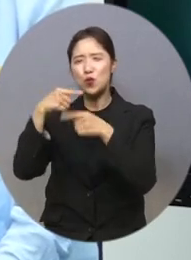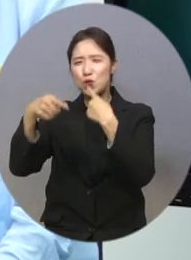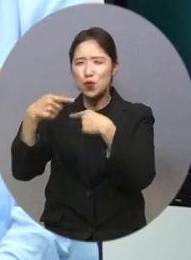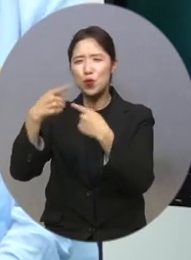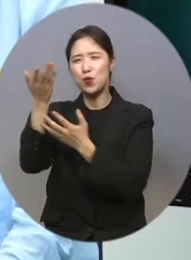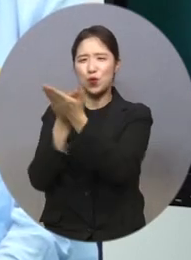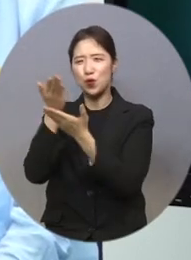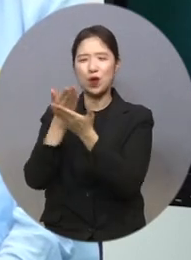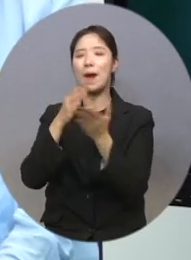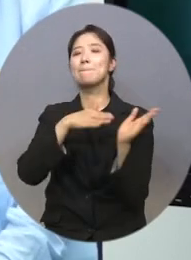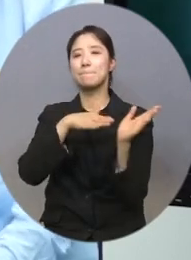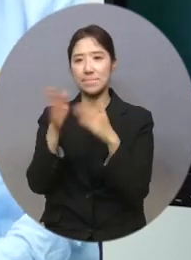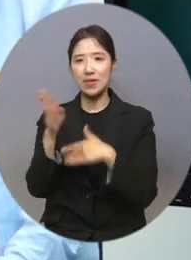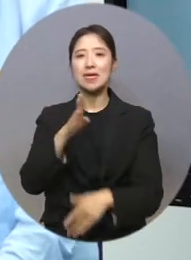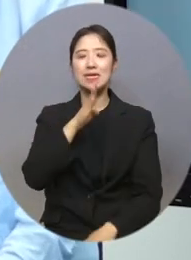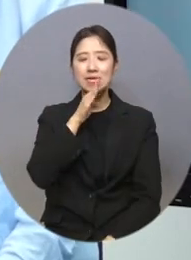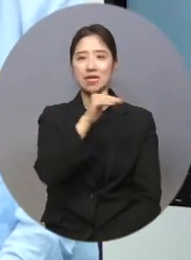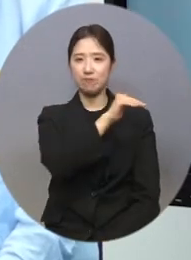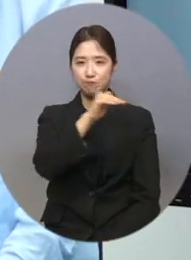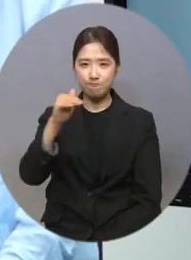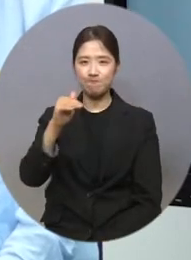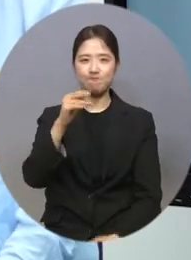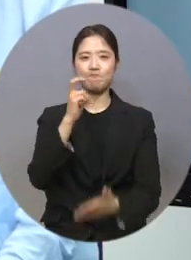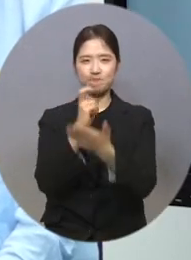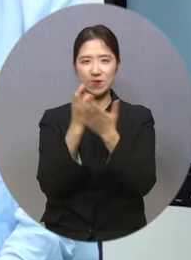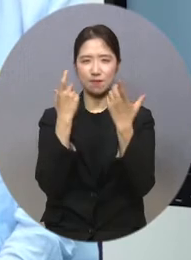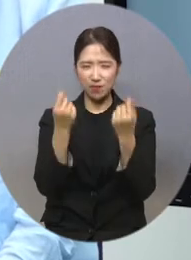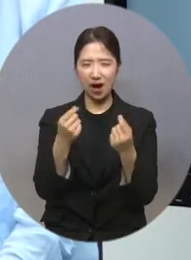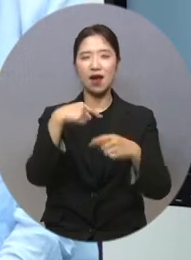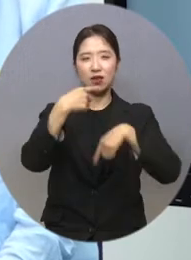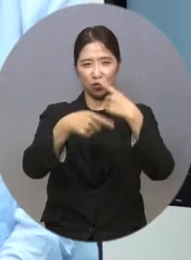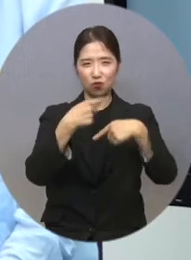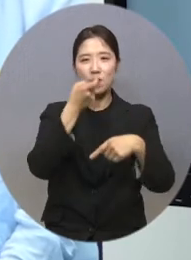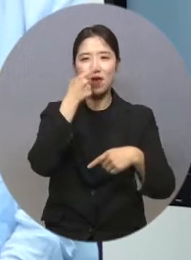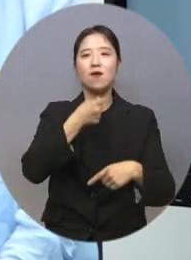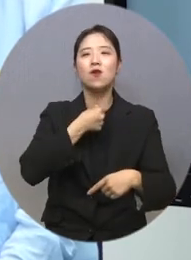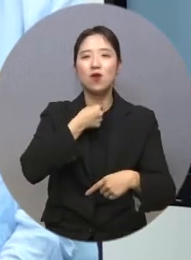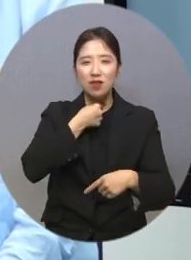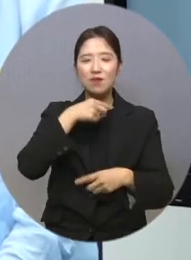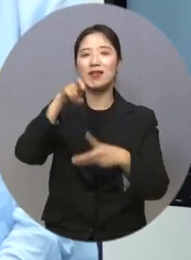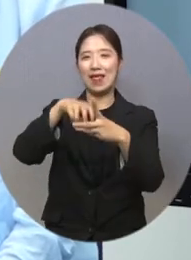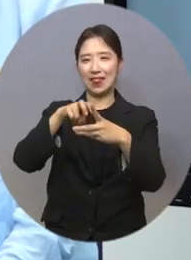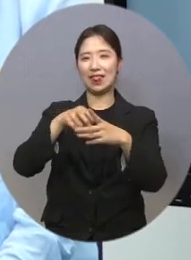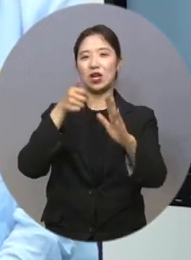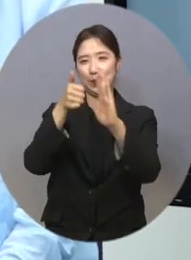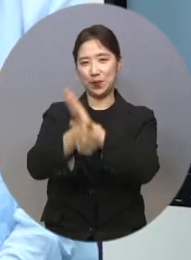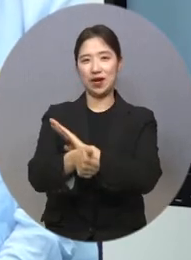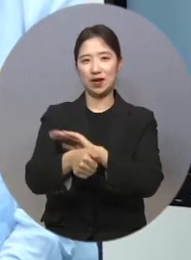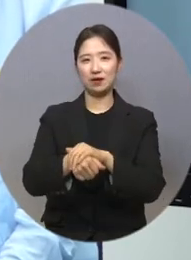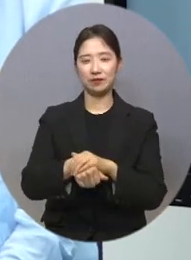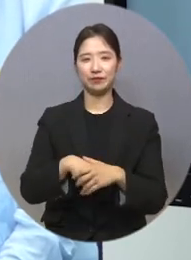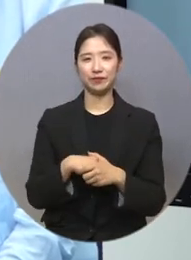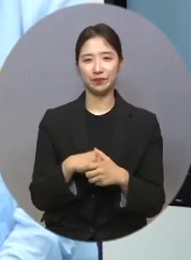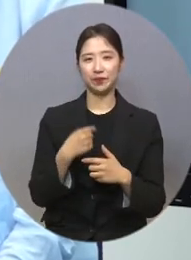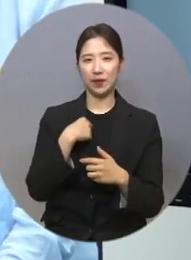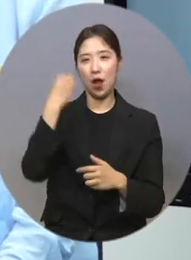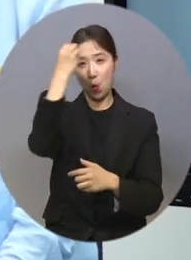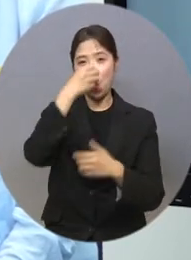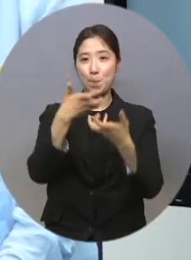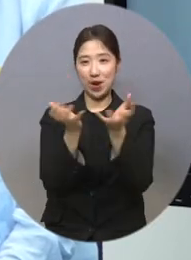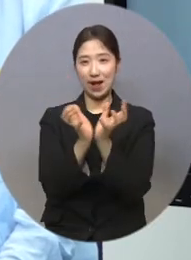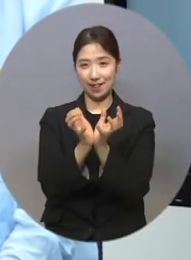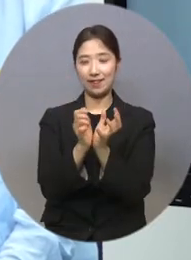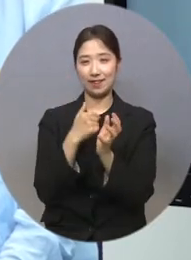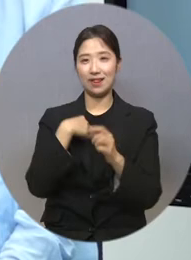말고 아 정말 요즘 표준어를 배우고 싶어서 수어 통역 센터에 이제 갔었어요. 가서 이제